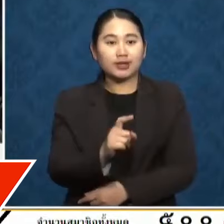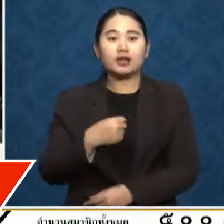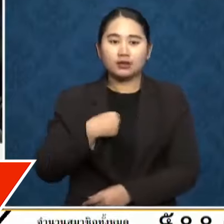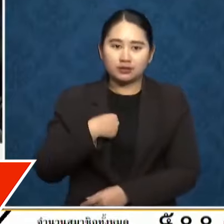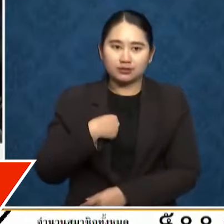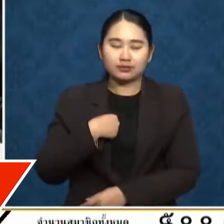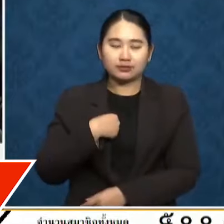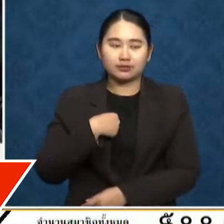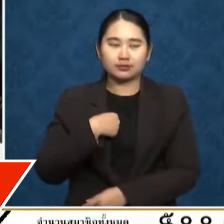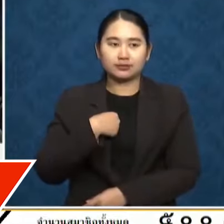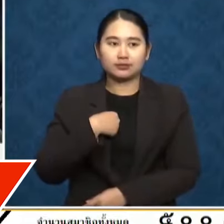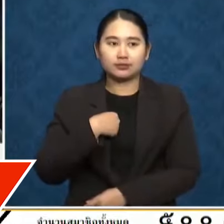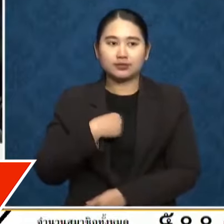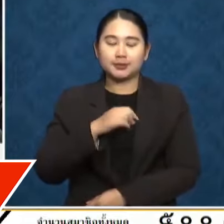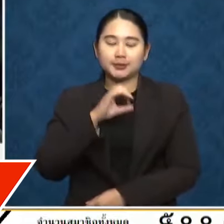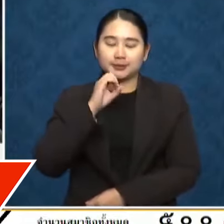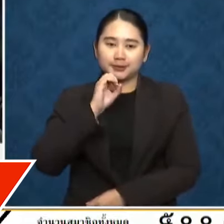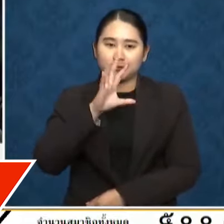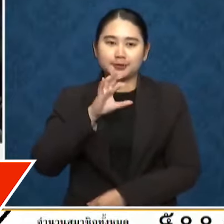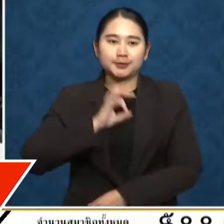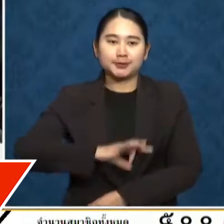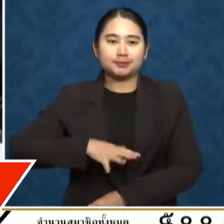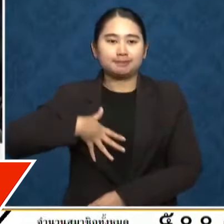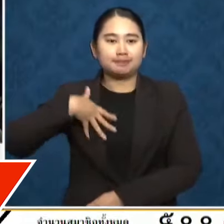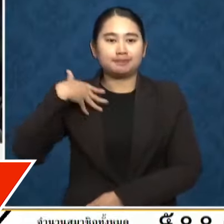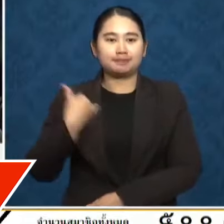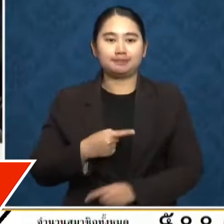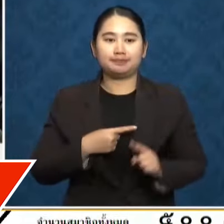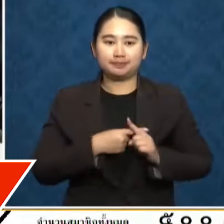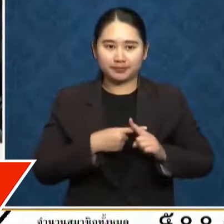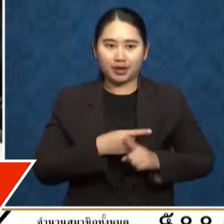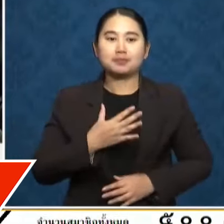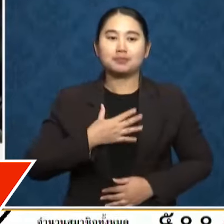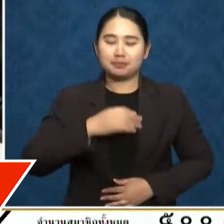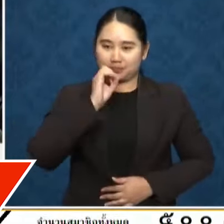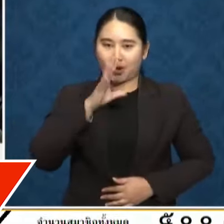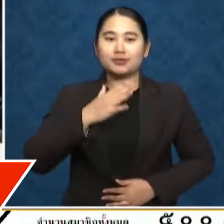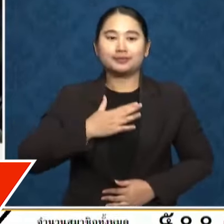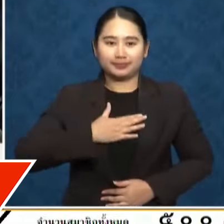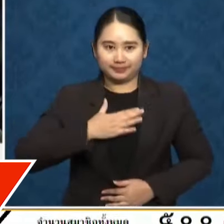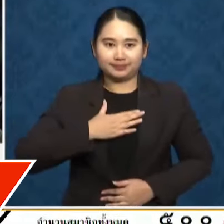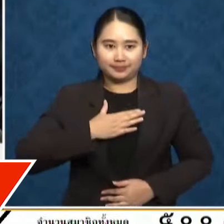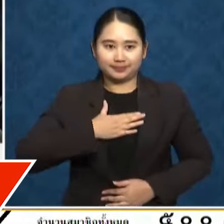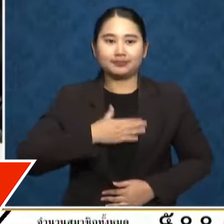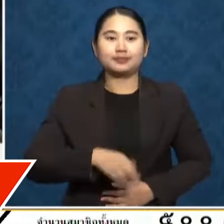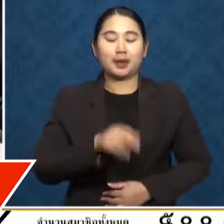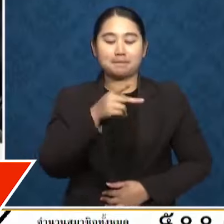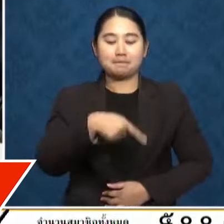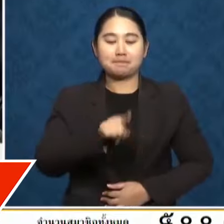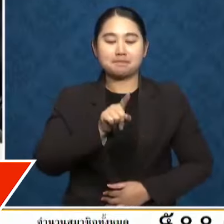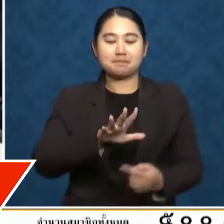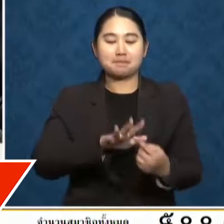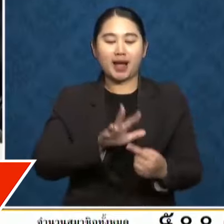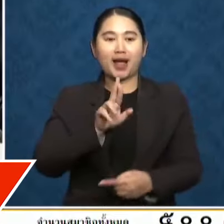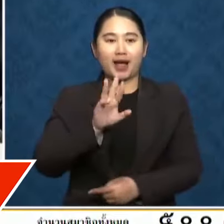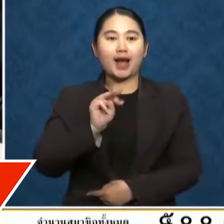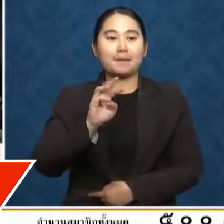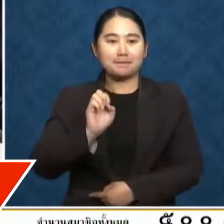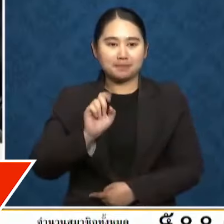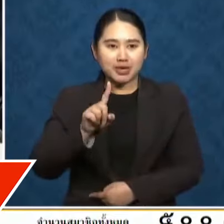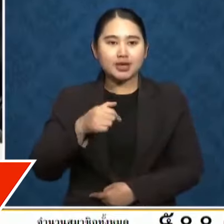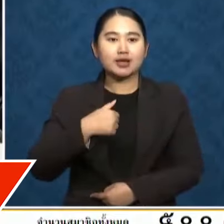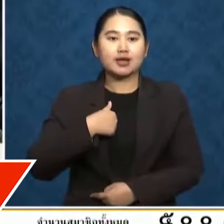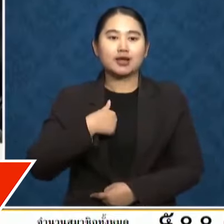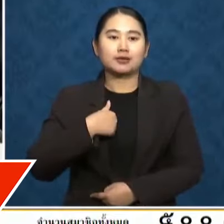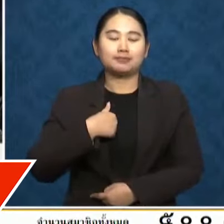ดิฉันเจ็บปวดทจะต้องยืนยันกลบไปวานี่แะค่ะปารมีไว้จเจริญโดยดิฉน